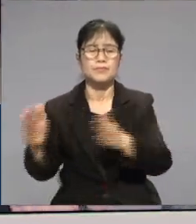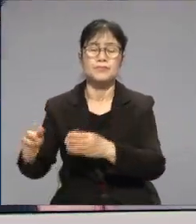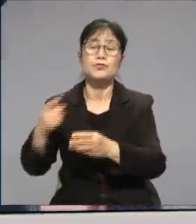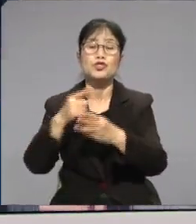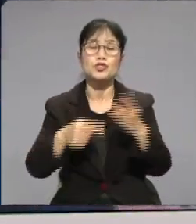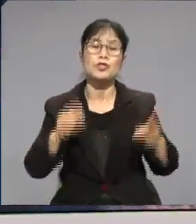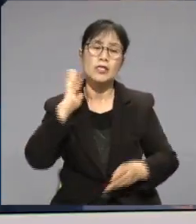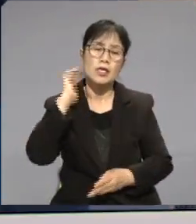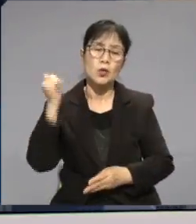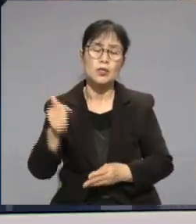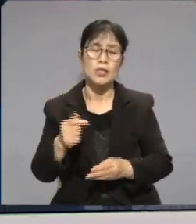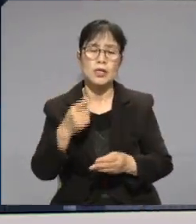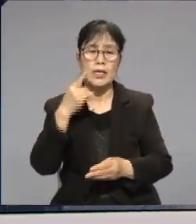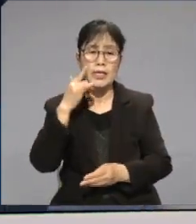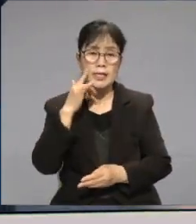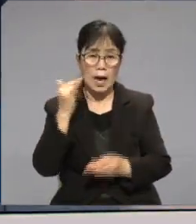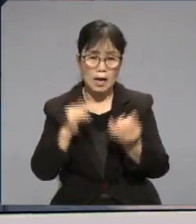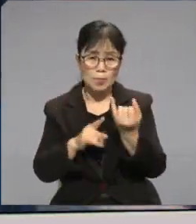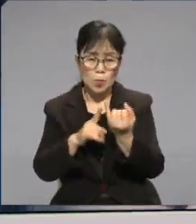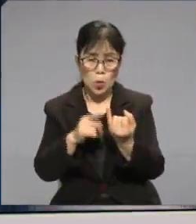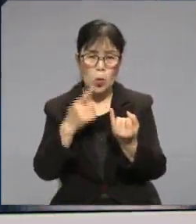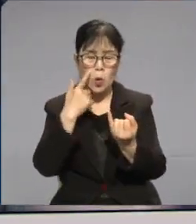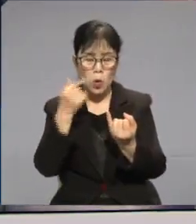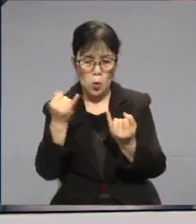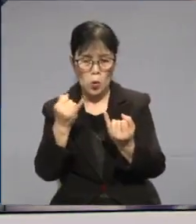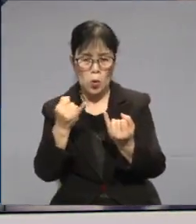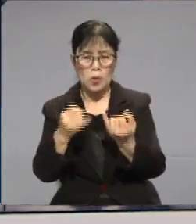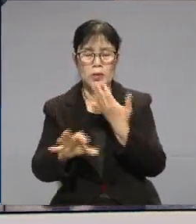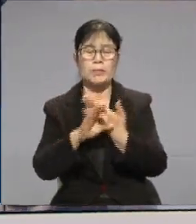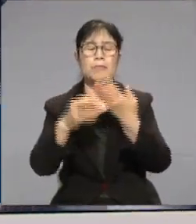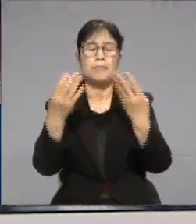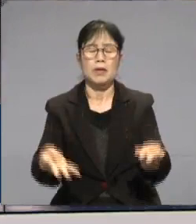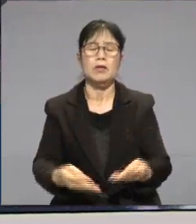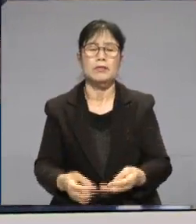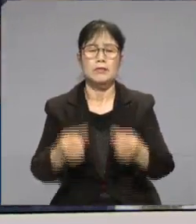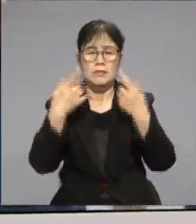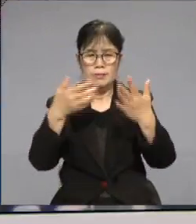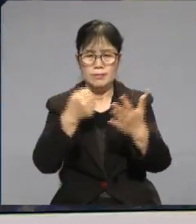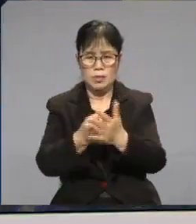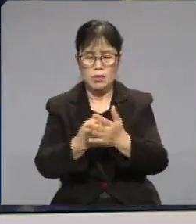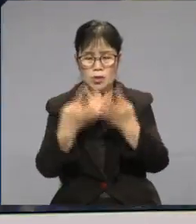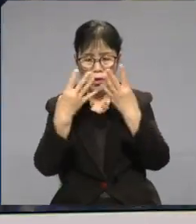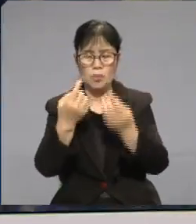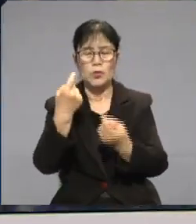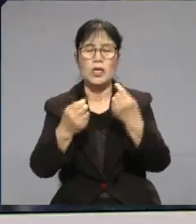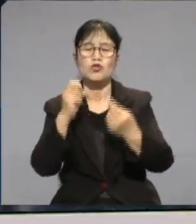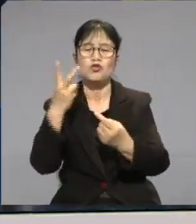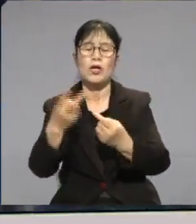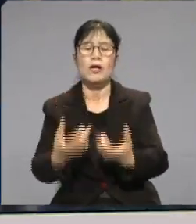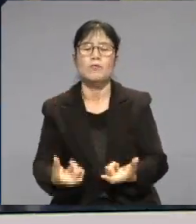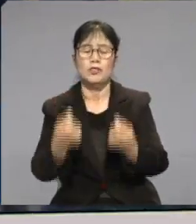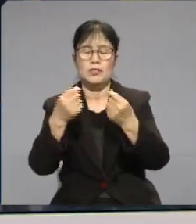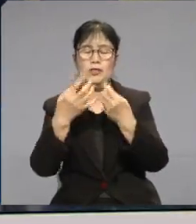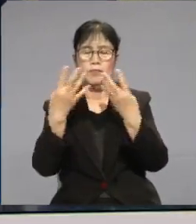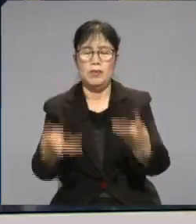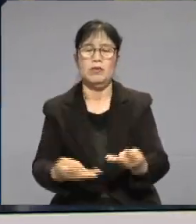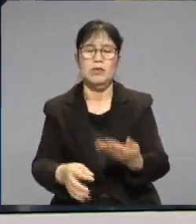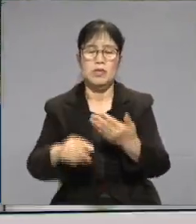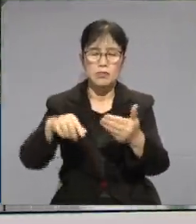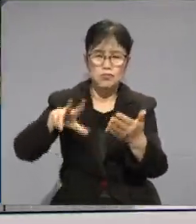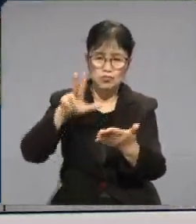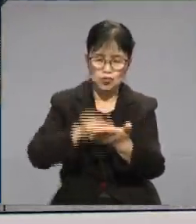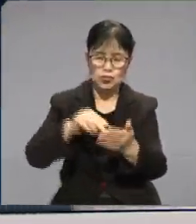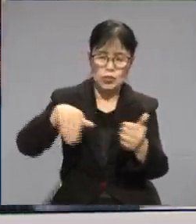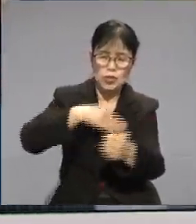윤석열 대통령의 장모 최은순 씨가 오늘 가석방도 했습니다. 확정된 형기보다 두 달여 빠른 출소로 가석방을 둘러싼 논란에